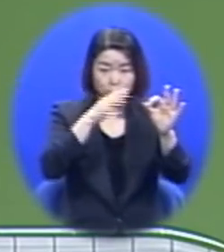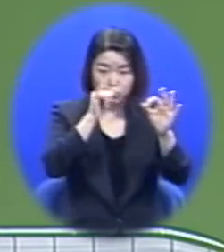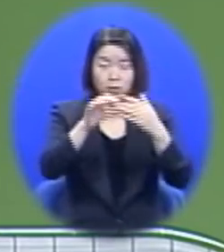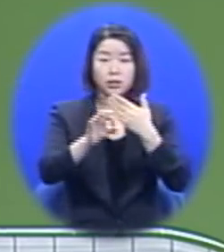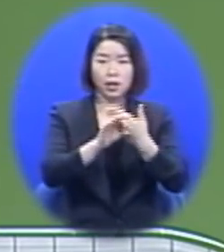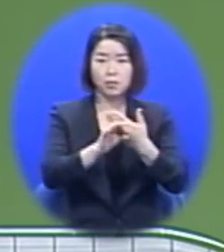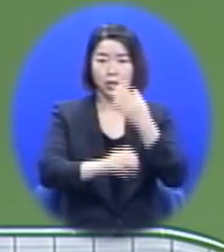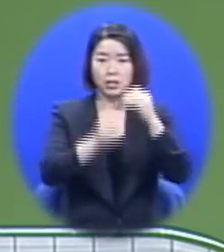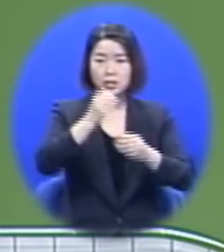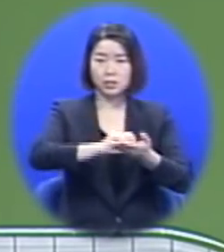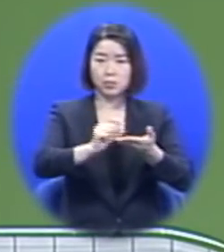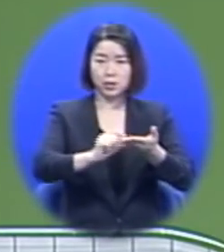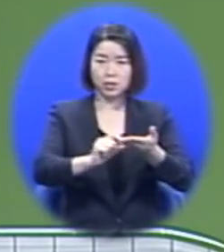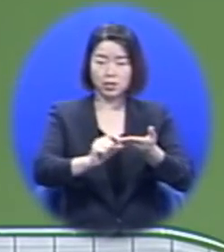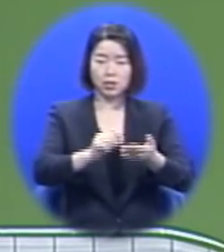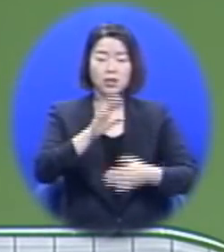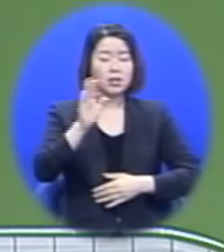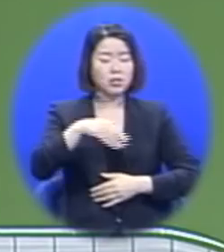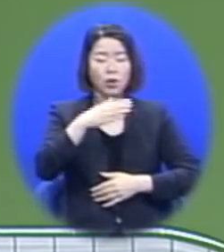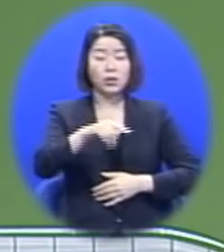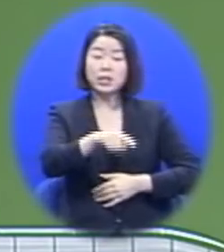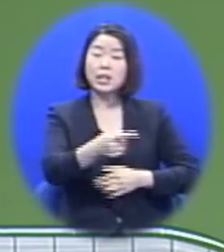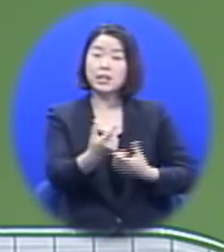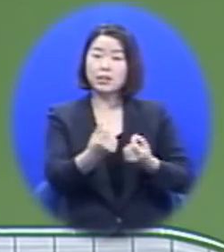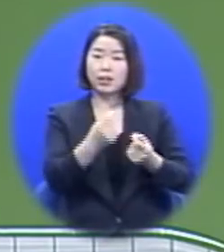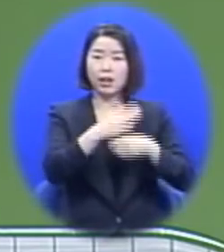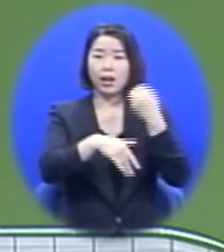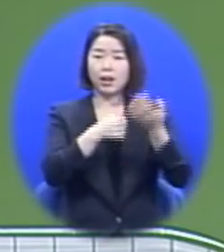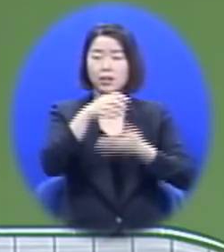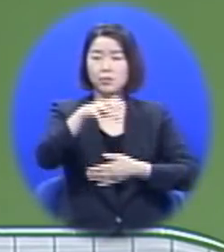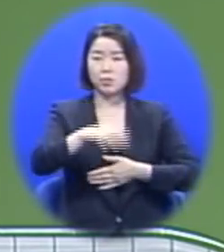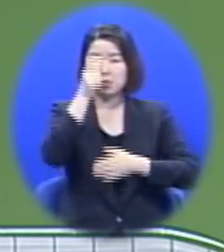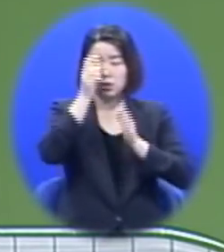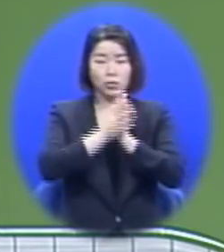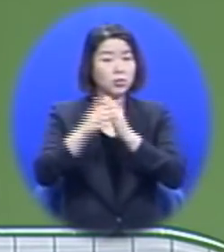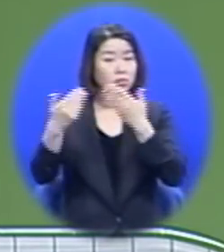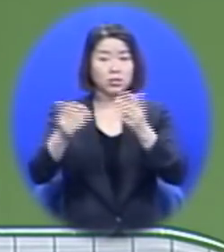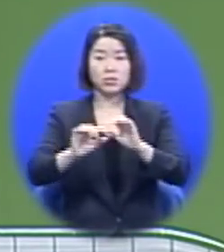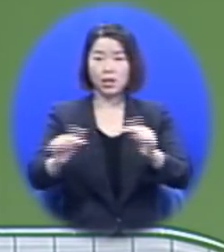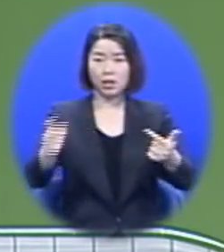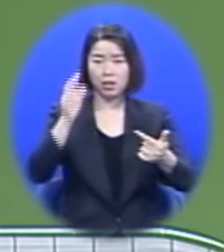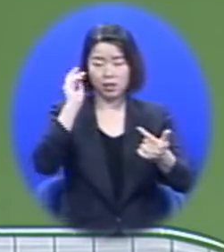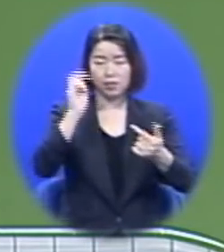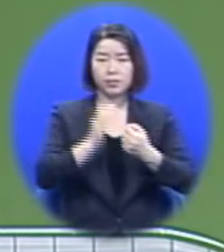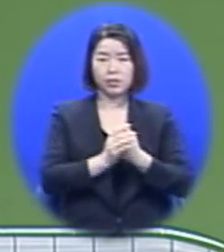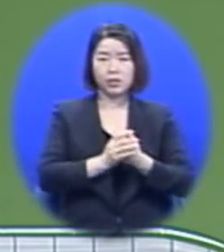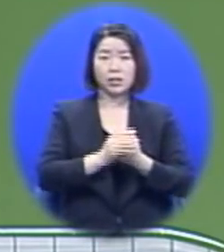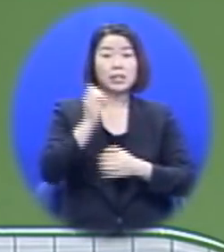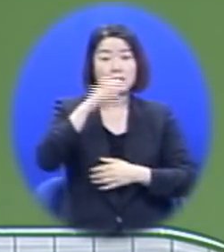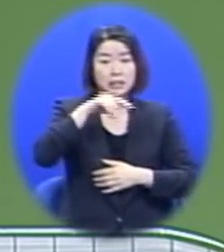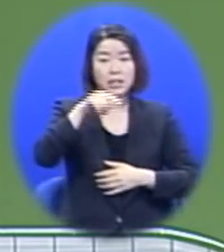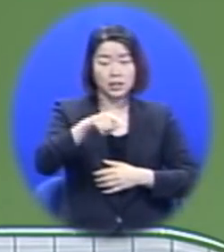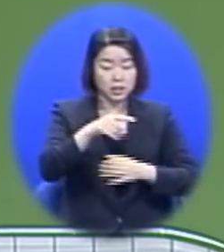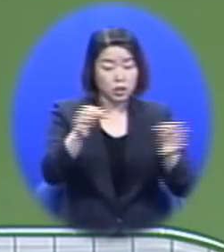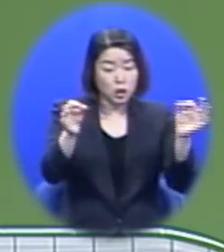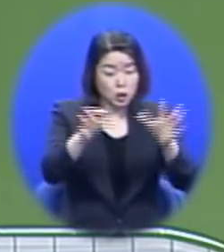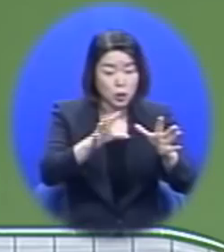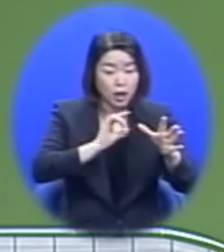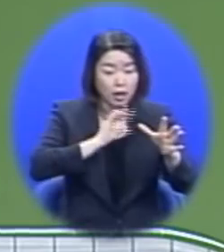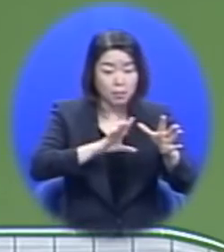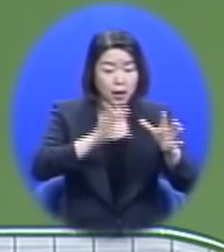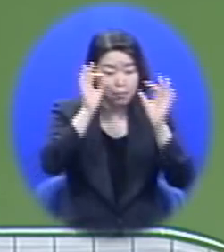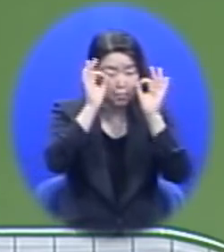시편 기자는 절대로 이렇게 하나님 앞에 기도 안 했을 거예요. 그냥 그 순간의 것만 보았기